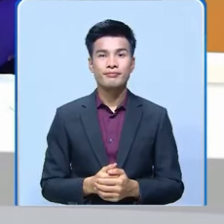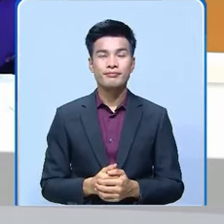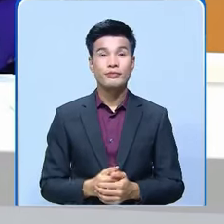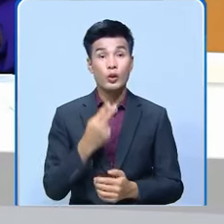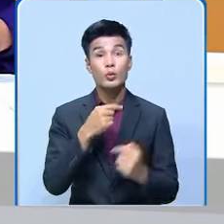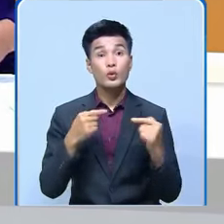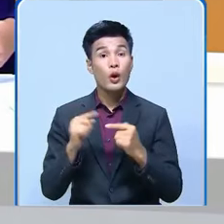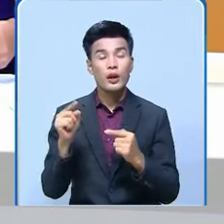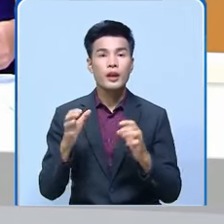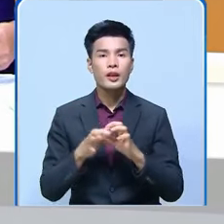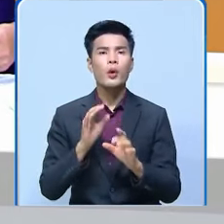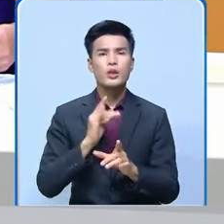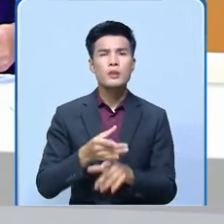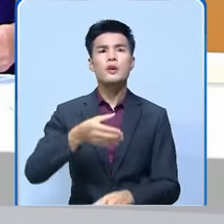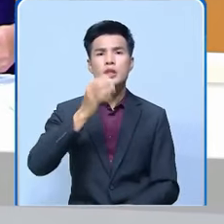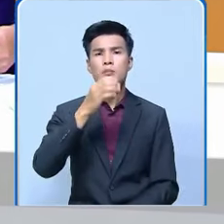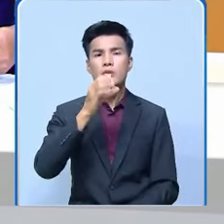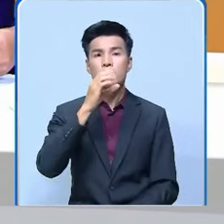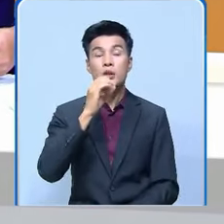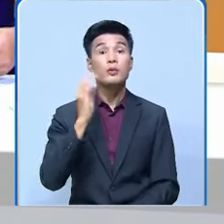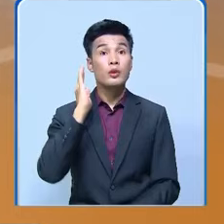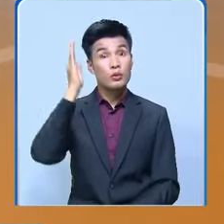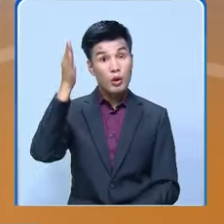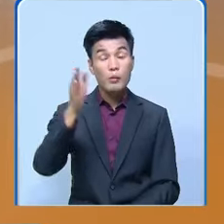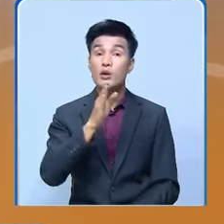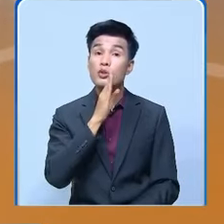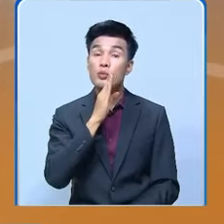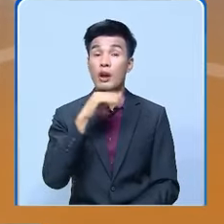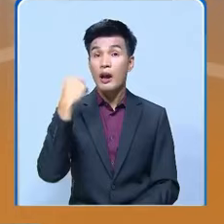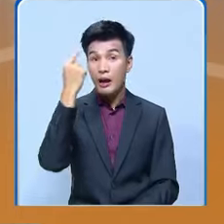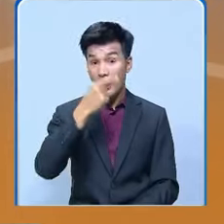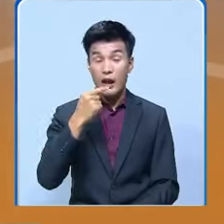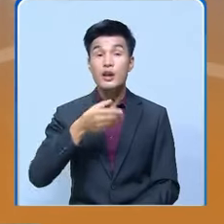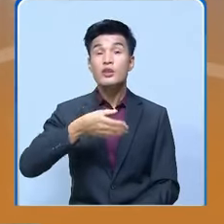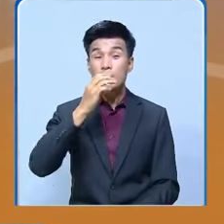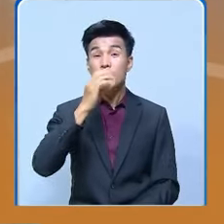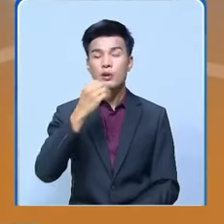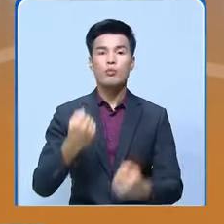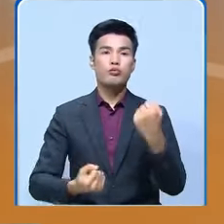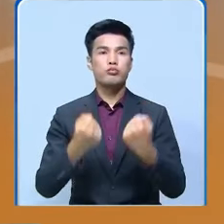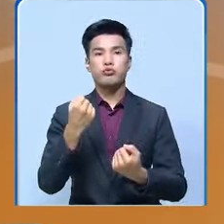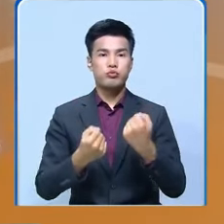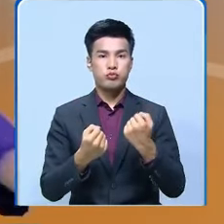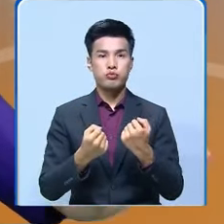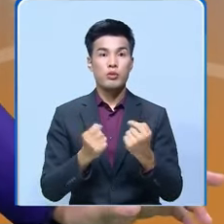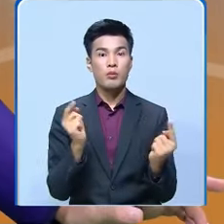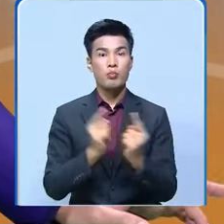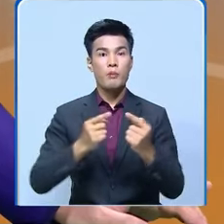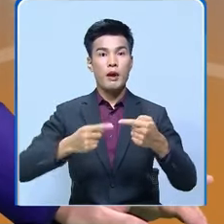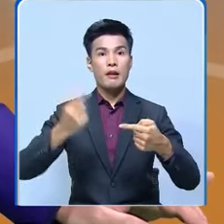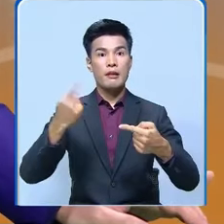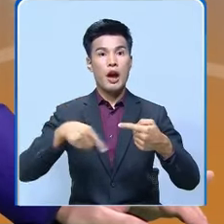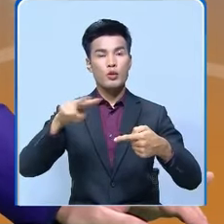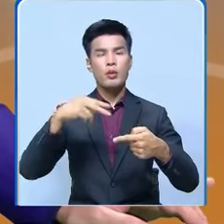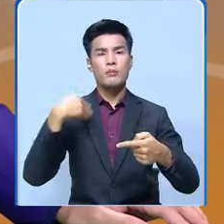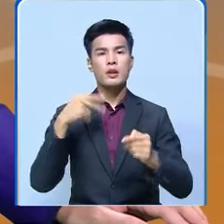มาดูเรื่องของนักดื่มกันบ้างนะครับนะหลังจากนี้ครับถ้าเกิดว่าใครที่ดื่มแล้วก็ขับเนี่ยนะครับแล้วมาเจอด่านตรวจคุณผู้